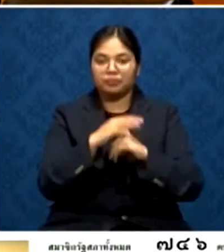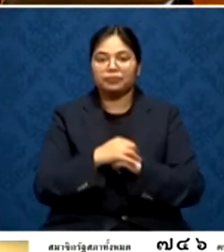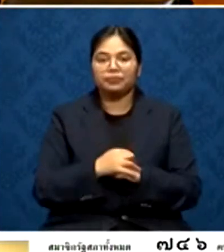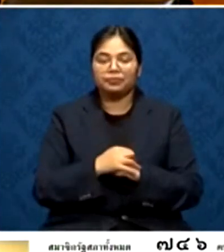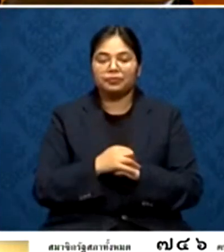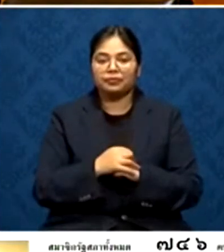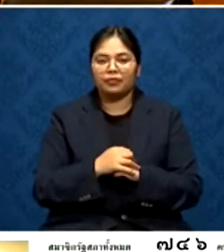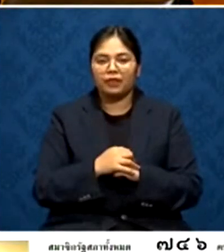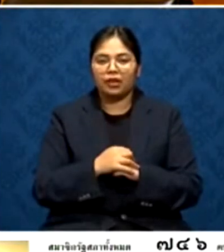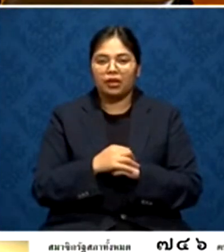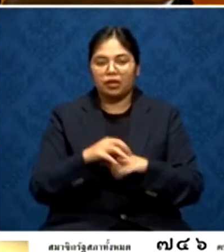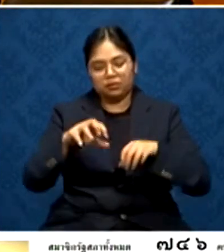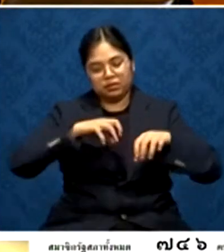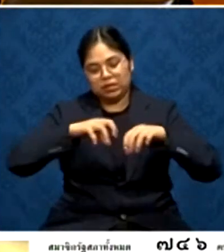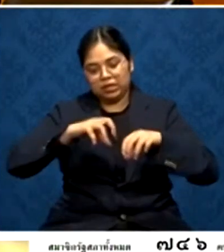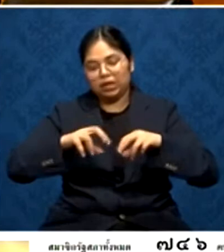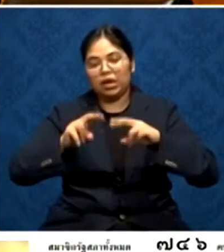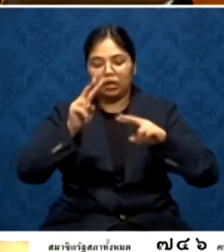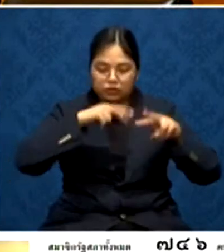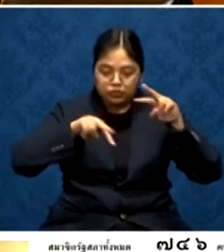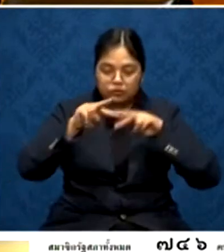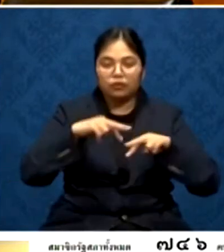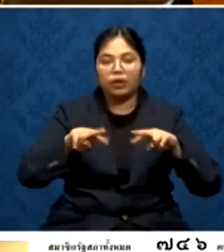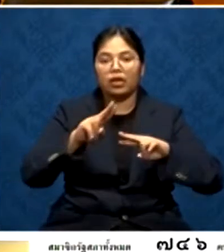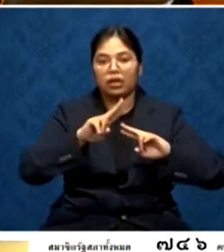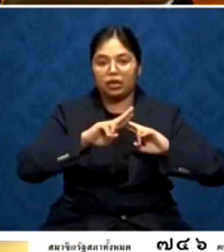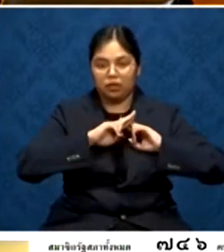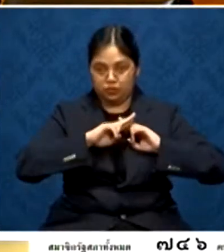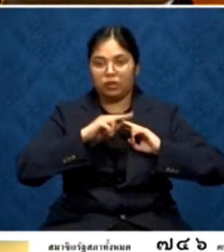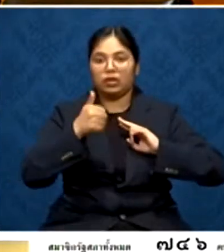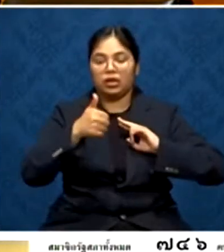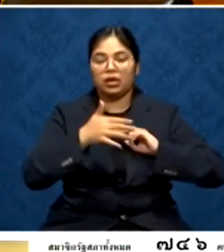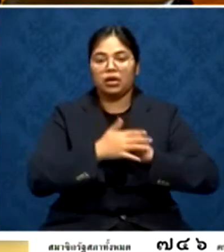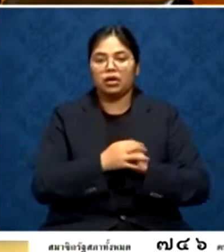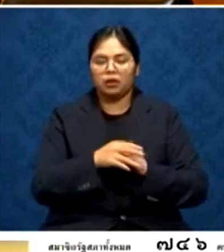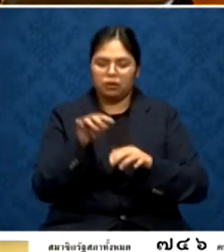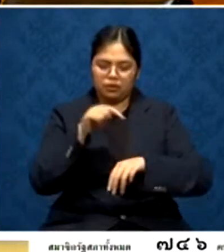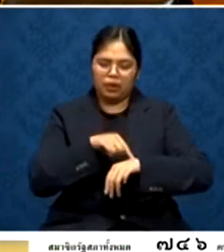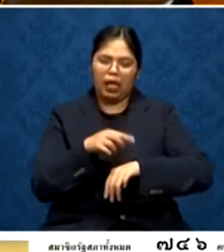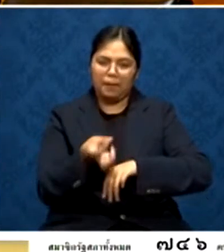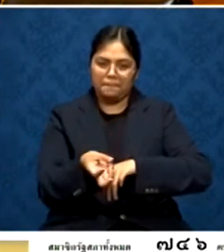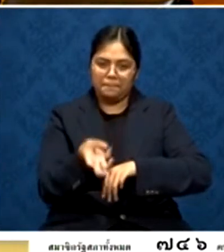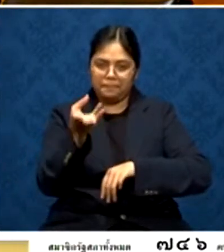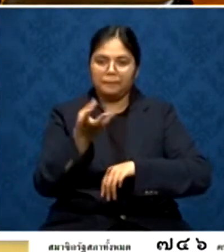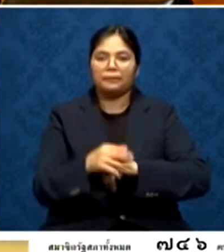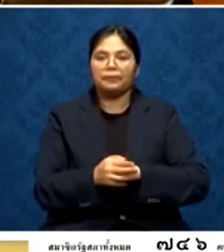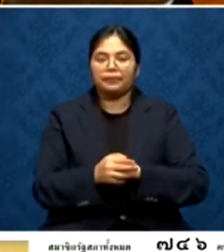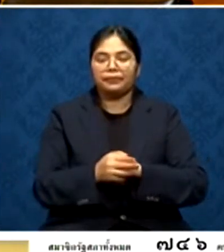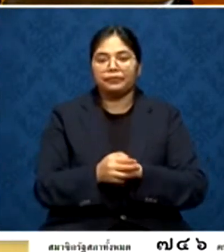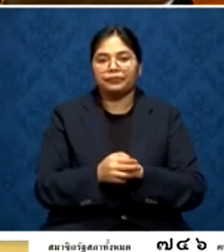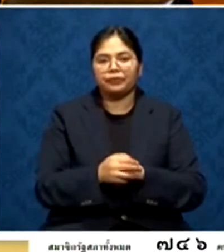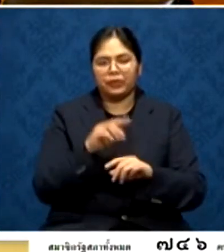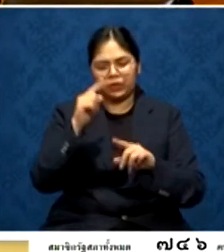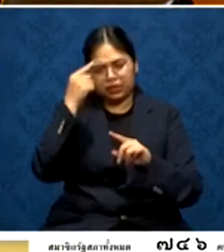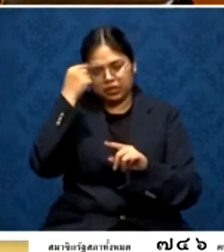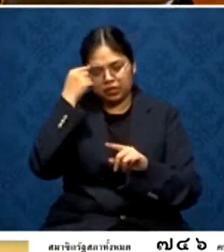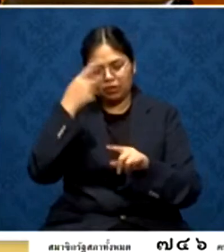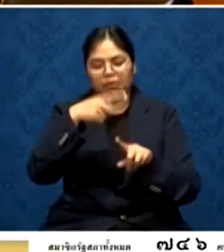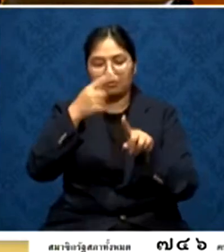ารถบริหารจัดการได้เองซึ่งจะใช้เวลาเพียงสั้นๆโดยภายในระยะเวลา3เดือนนับจาก